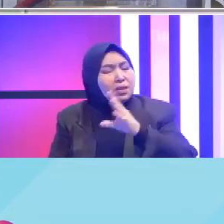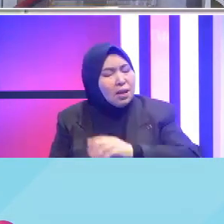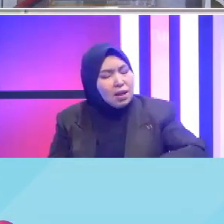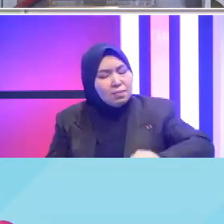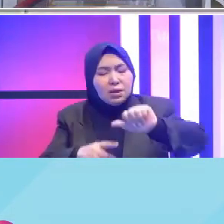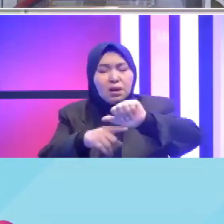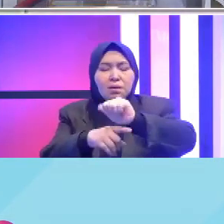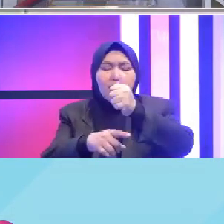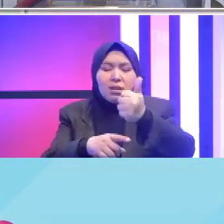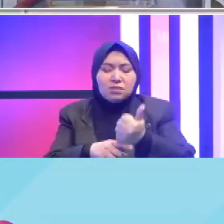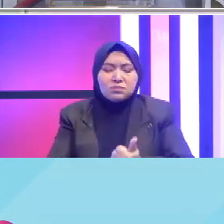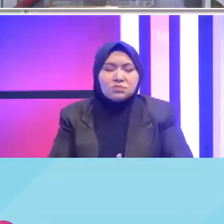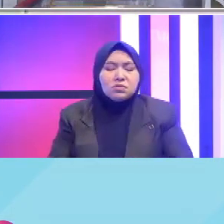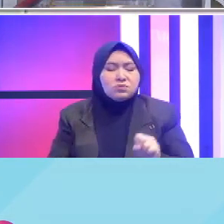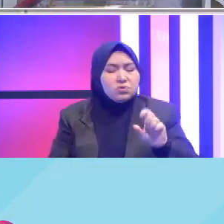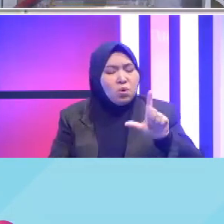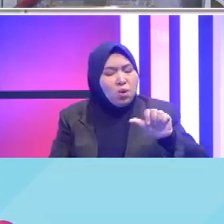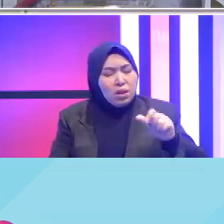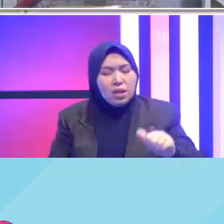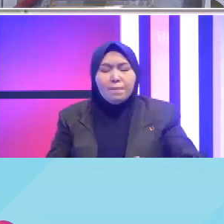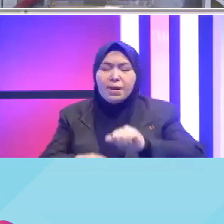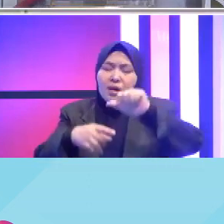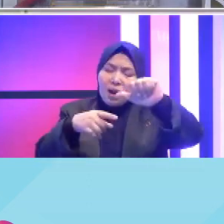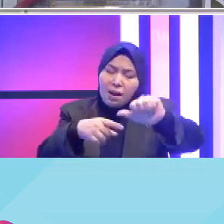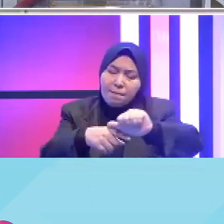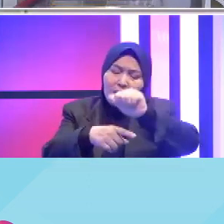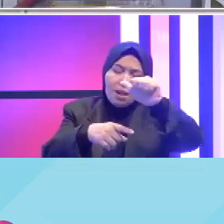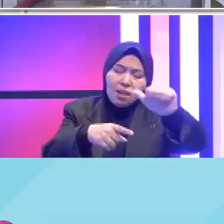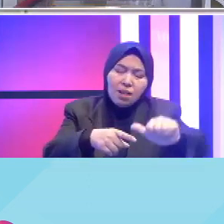Syaikhona seaza